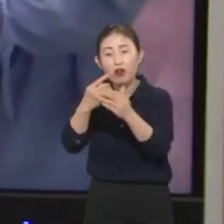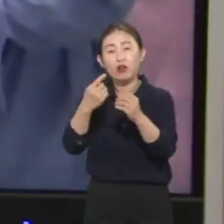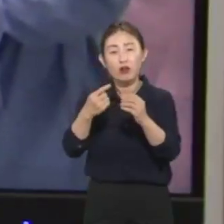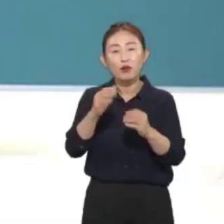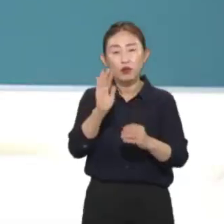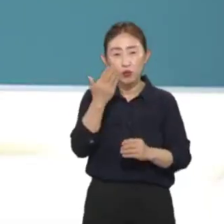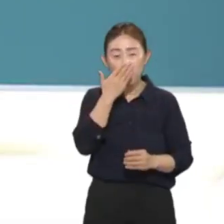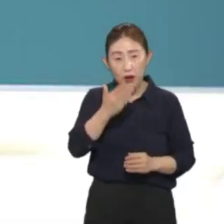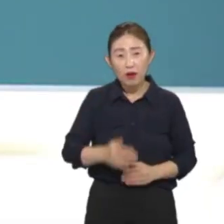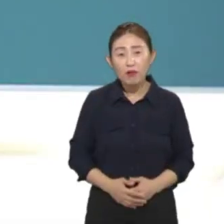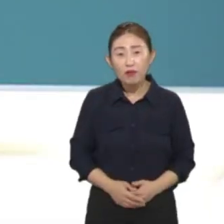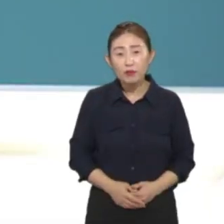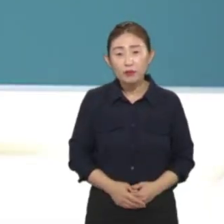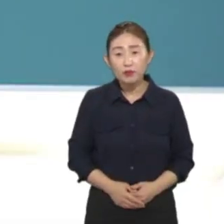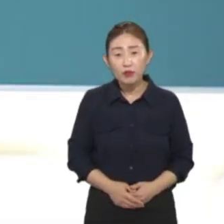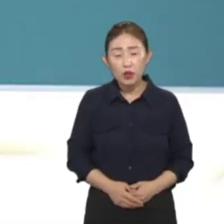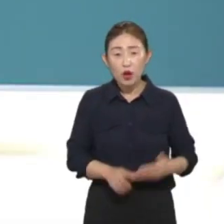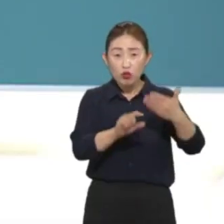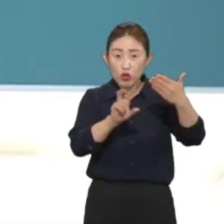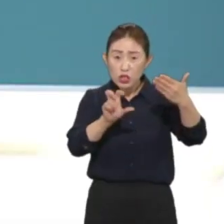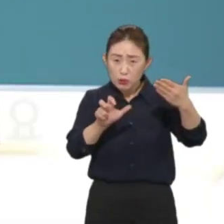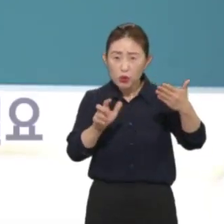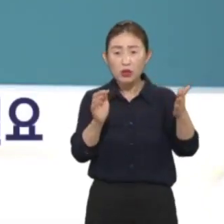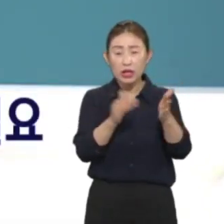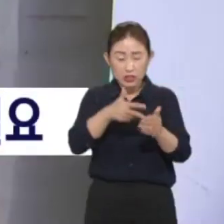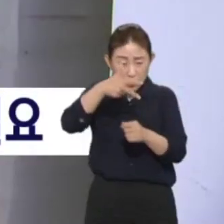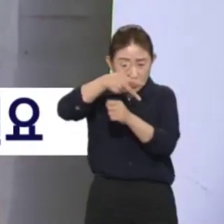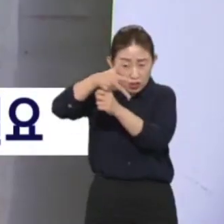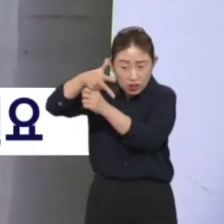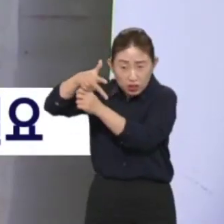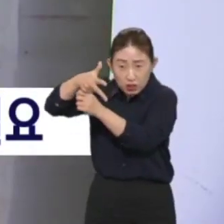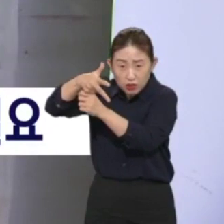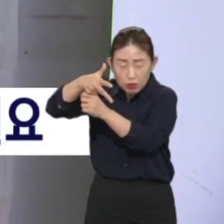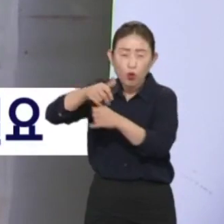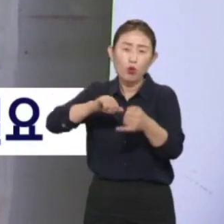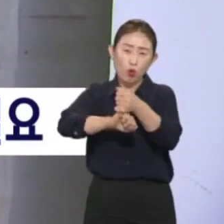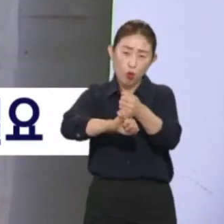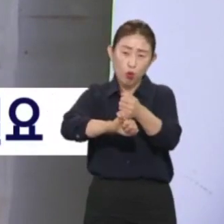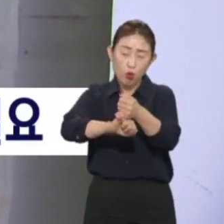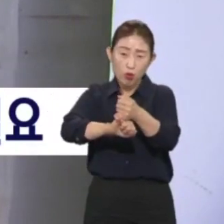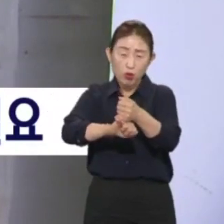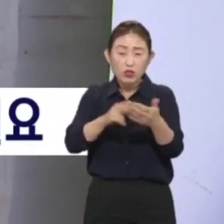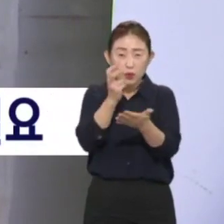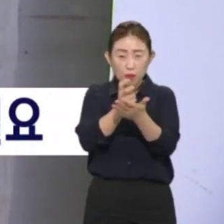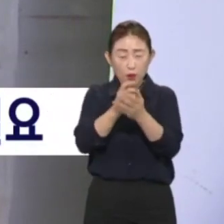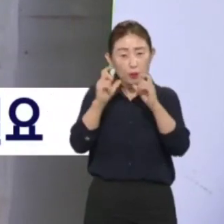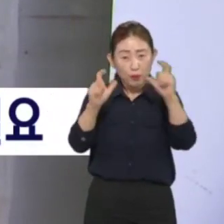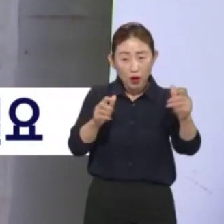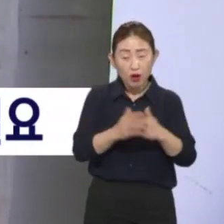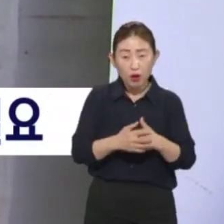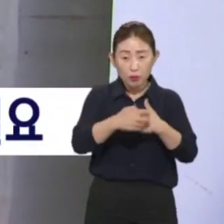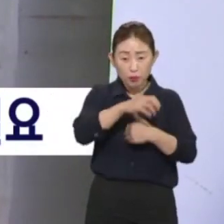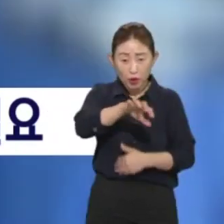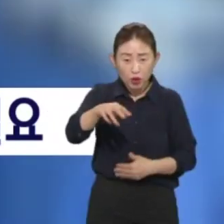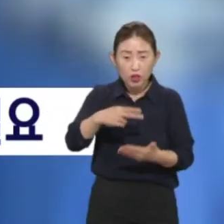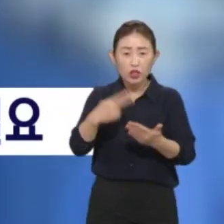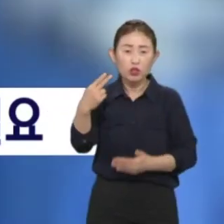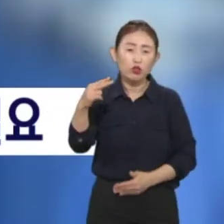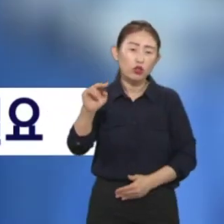적용됐습니다. 다음 달 25일까지 CCTV를 설치해야 하는 전국의 병의원은 2,090여